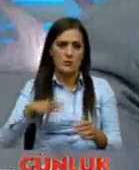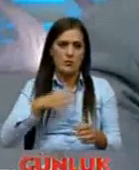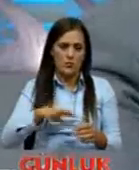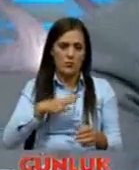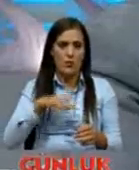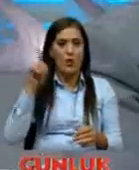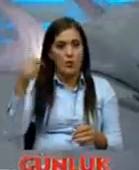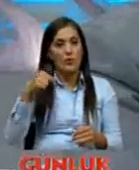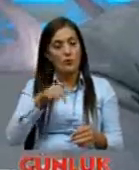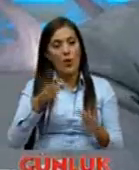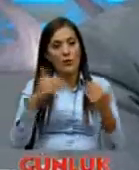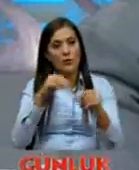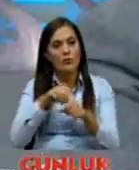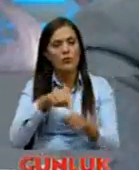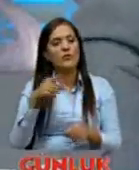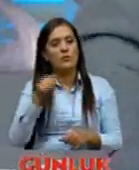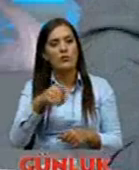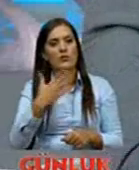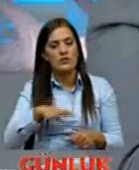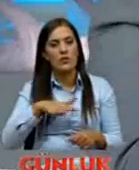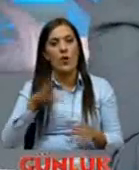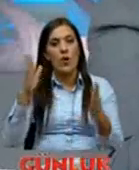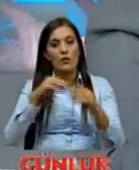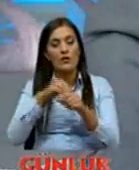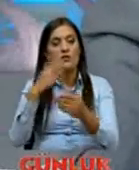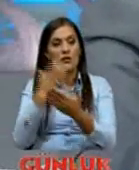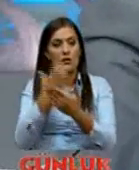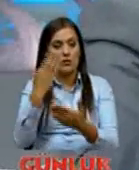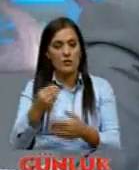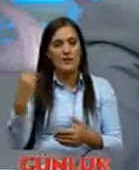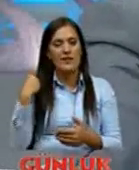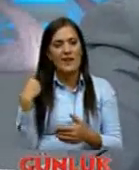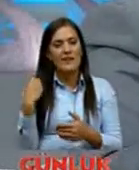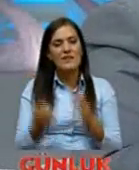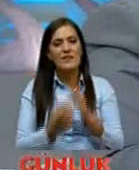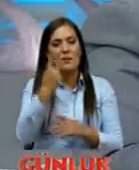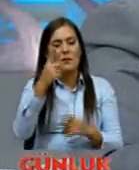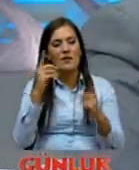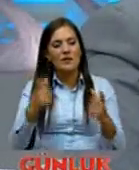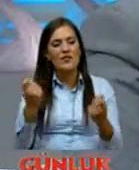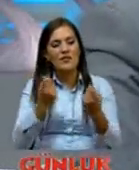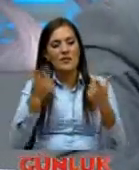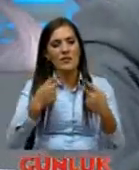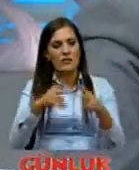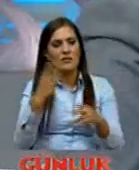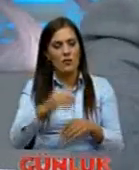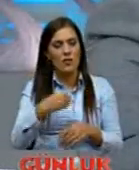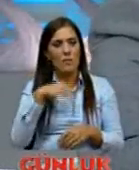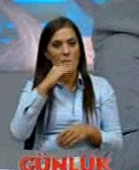Bunu o da bunu istiyor, o da bunu değil mi? İstiyor. Evet. Yani güzel. Odaya kayıt olacak yeni sabah bir iş yeri açacak olan pastacı